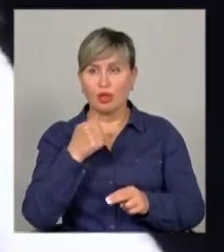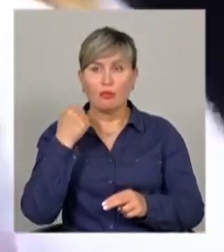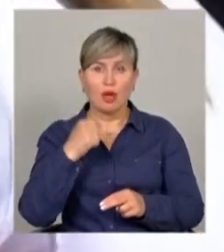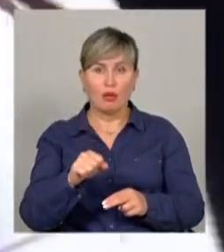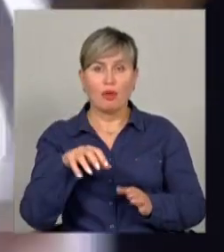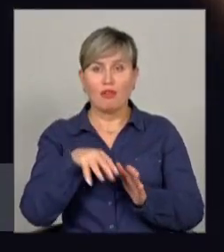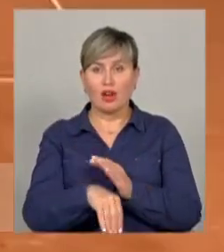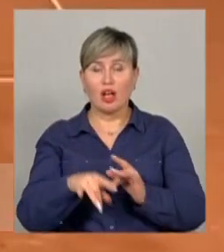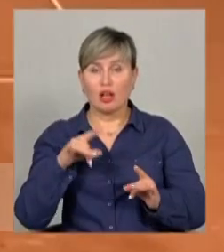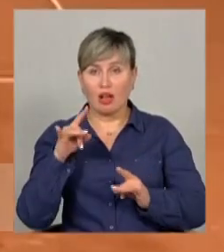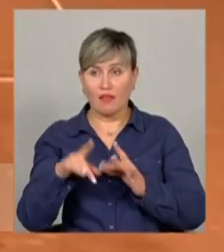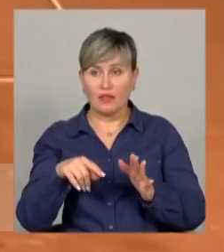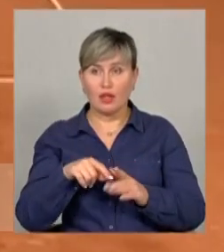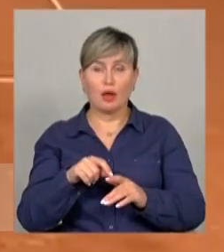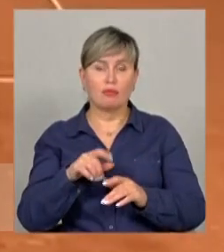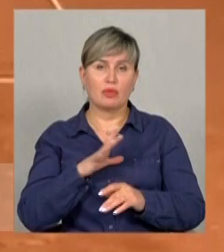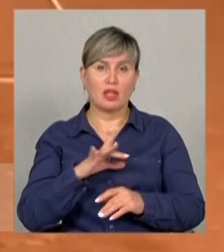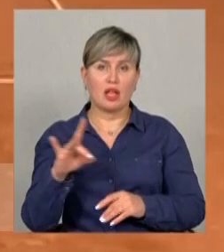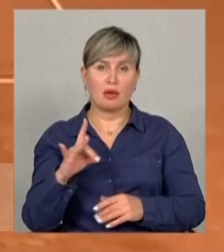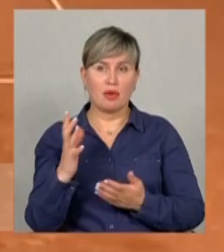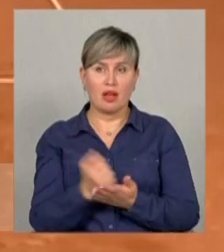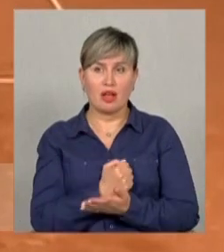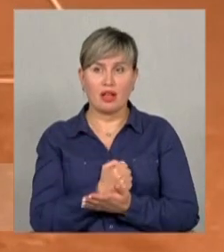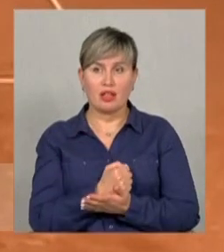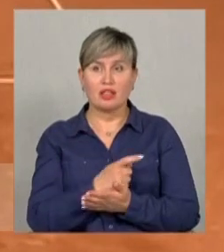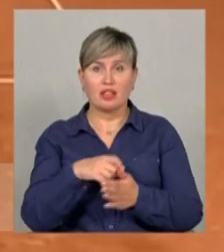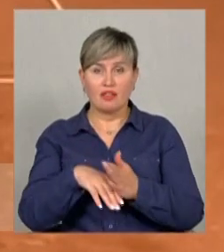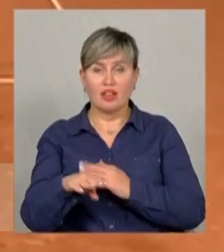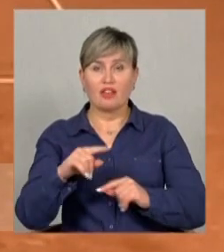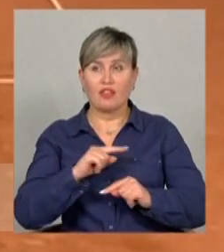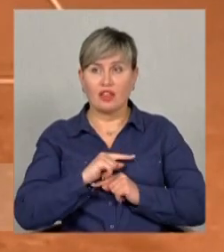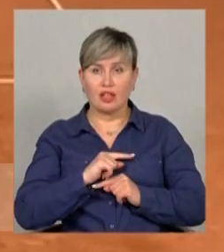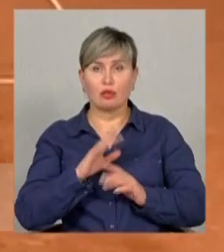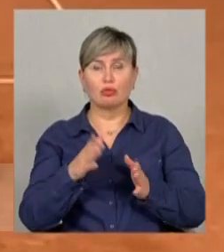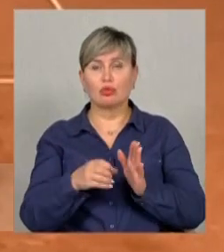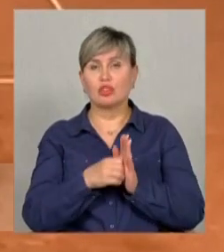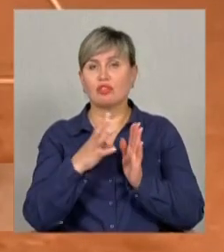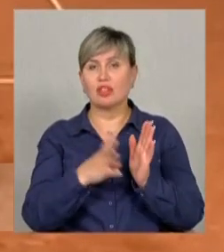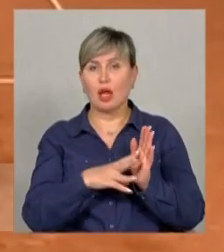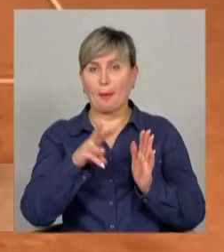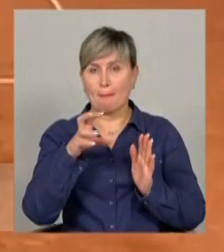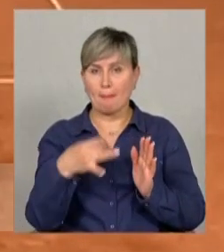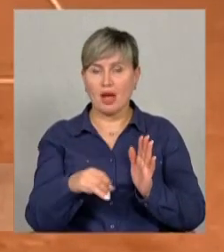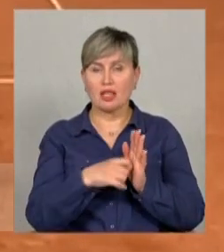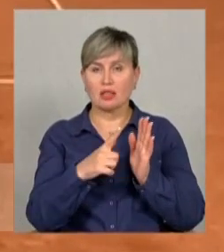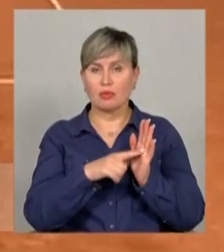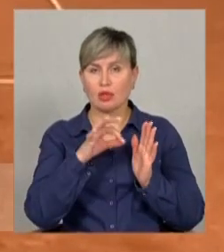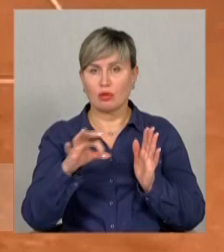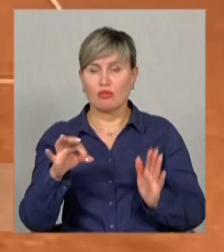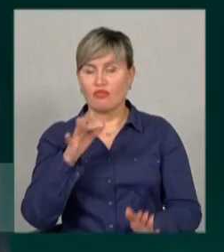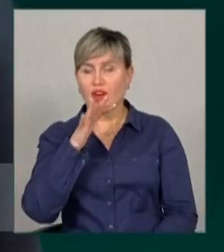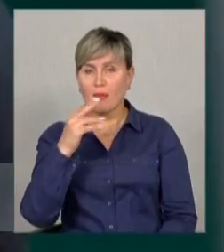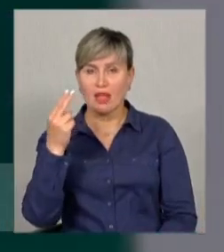в рамках Australian Open праздновала Рыбакина. За выход в финал теннисистки поспорят уже 19 мая в 17:00 по времени